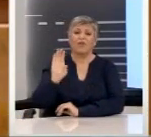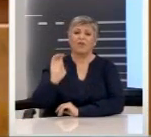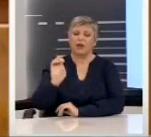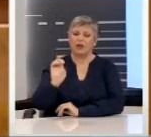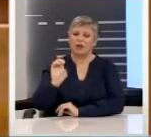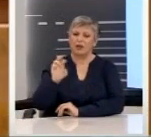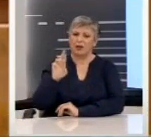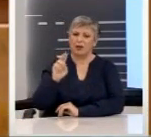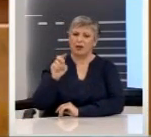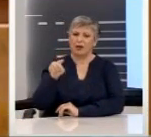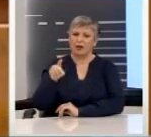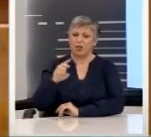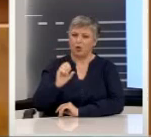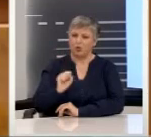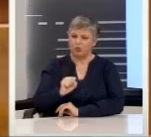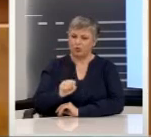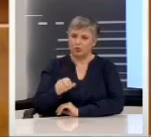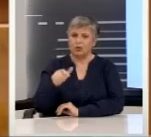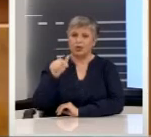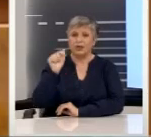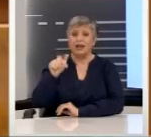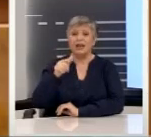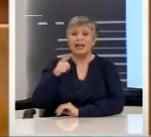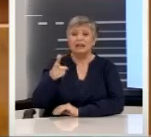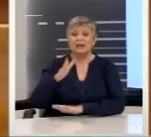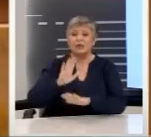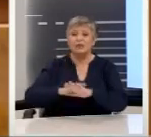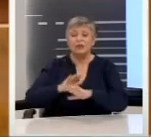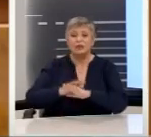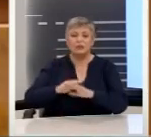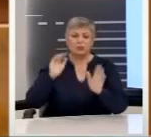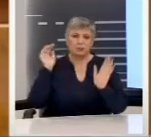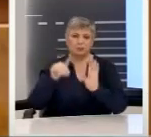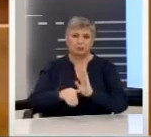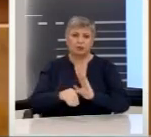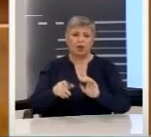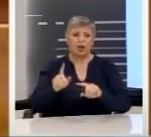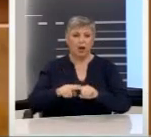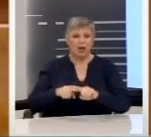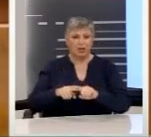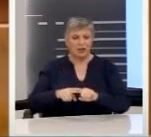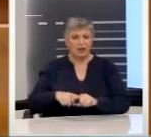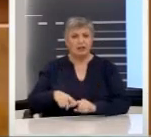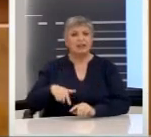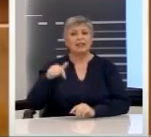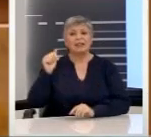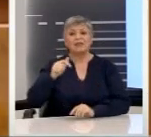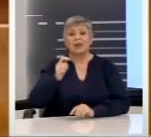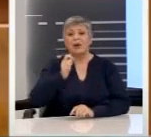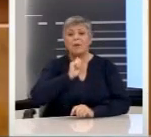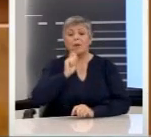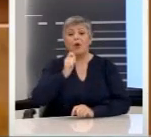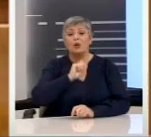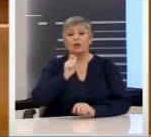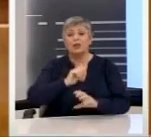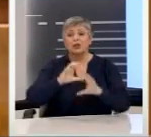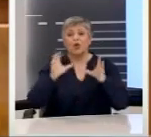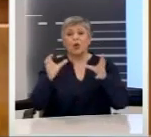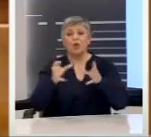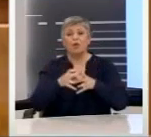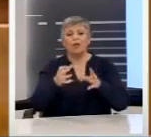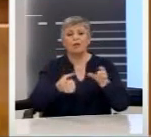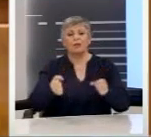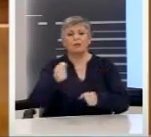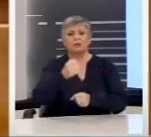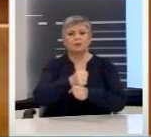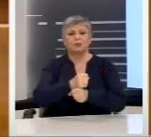σύστημα συνολικά στην Ελλάδα ή όχι? Εμπεδώσατε αισθήματα αναξιοπιστίας και παρακμής στα ίδια τα κόμματά σας που κυβέρνησε τη χώρα και